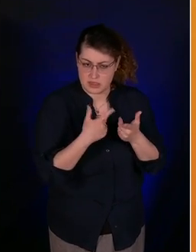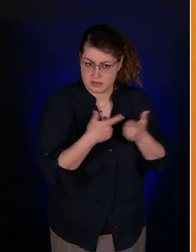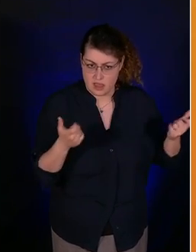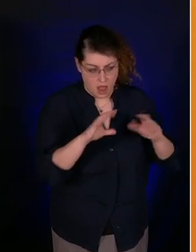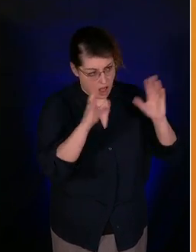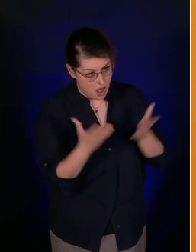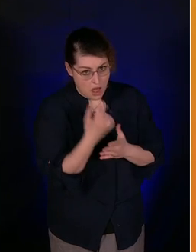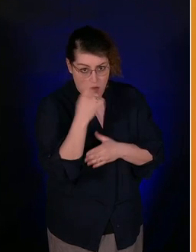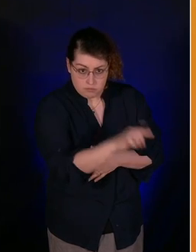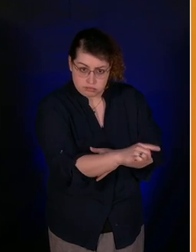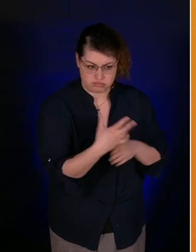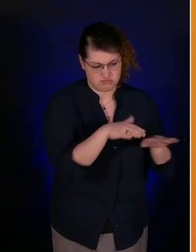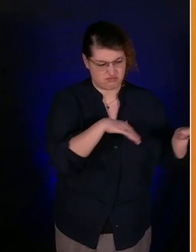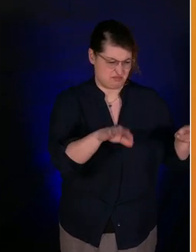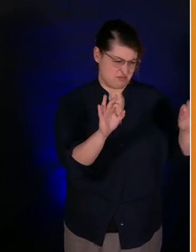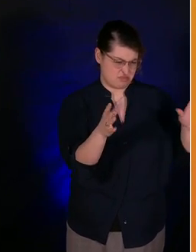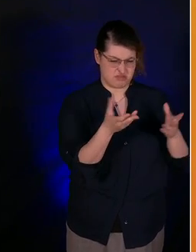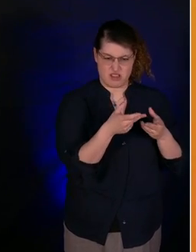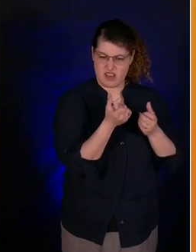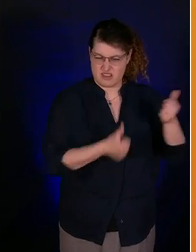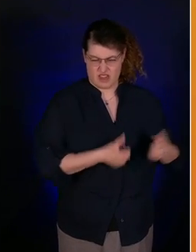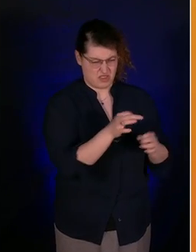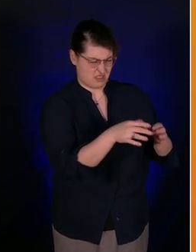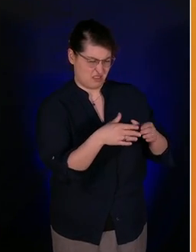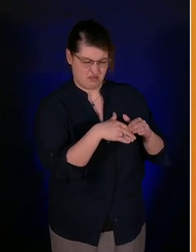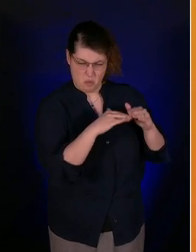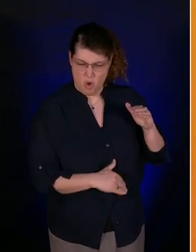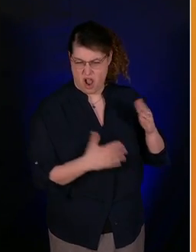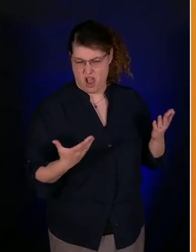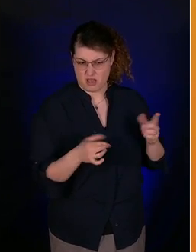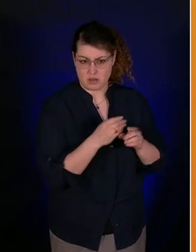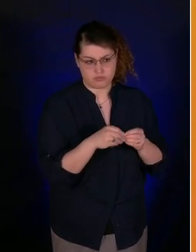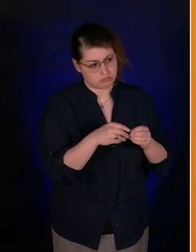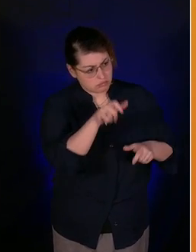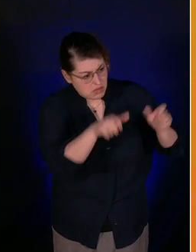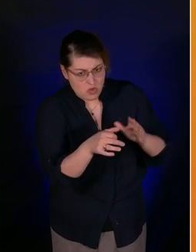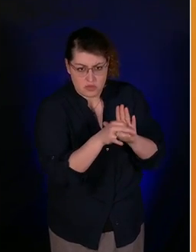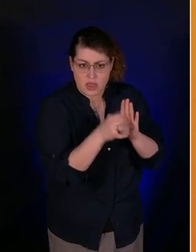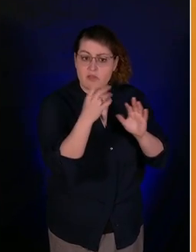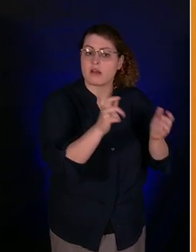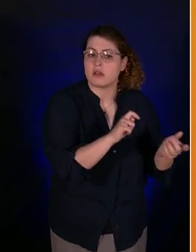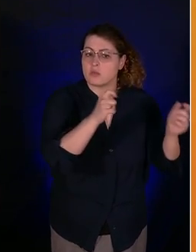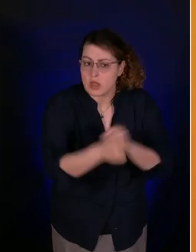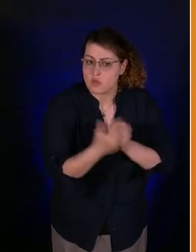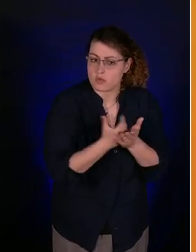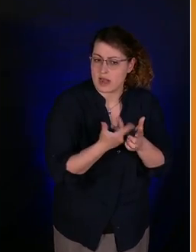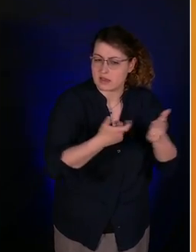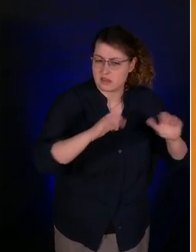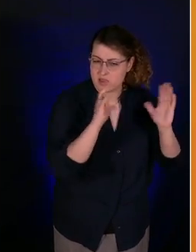d'un service public éco-plus et a pulvérisé les droits et garanties des fonctionnaires en matière de mutation, rémunération, etc.